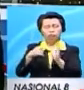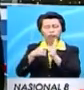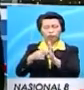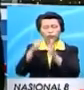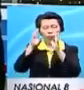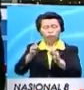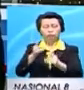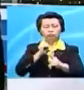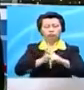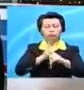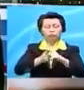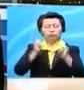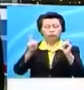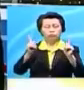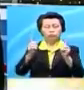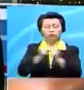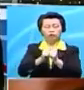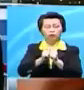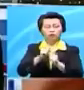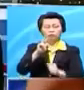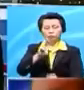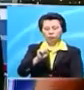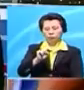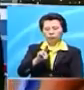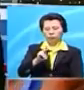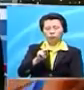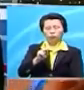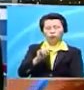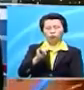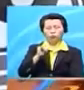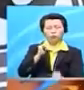keputusan satu sama dalam suku akhir pertama.